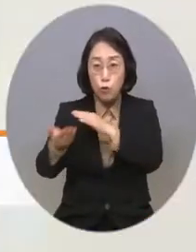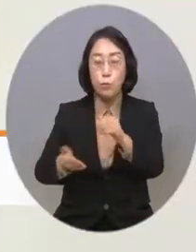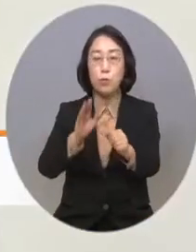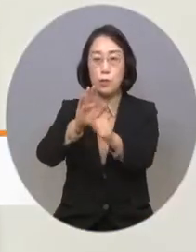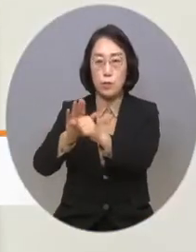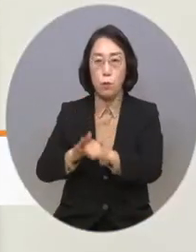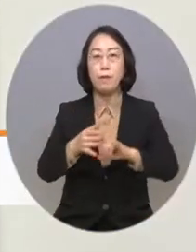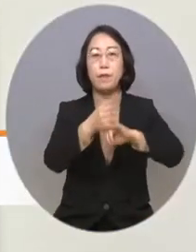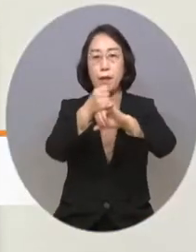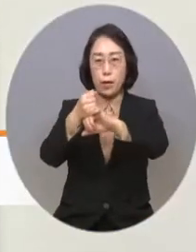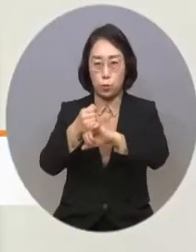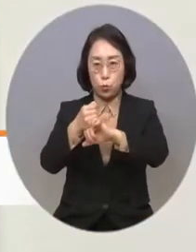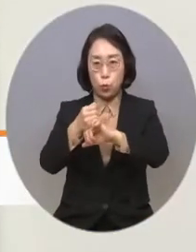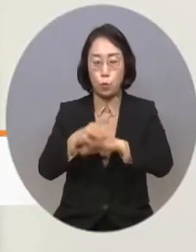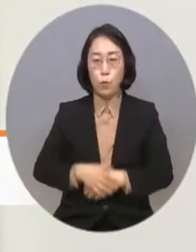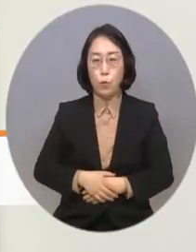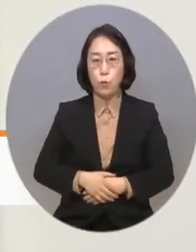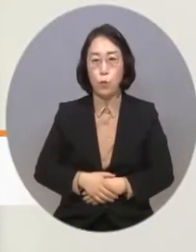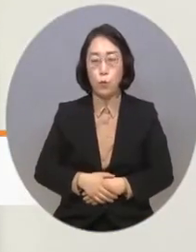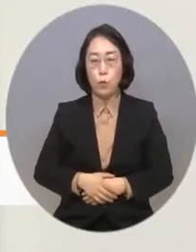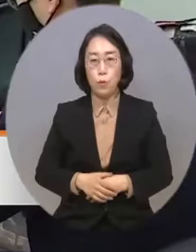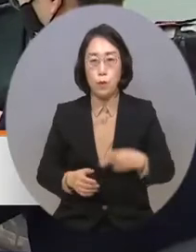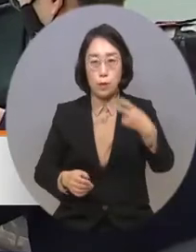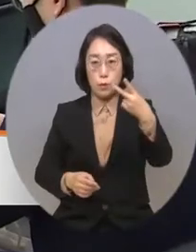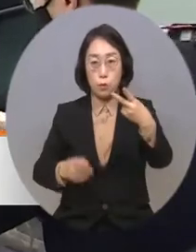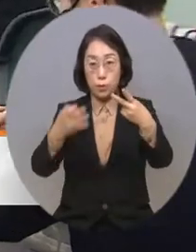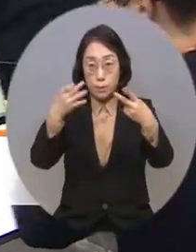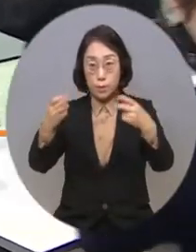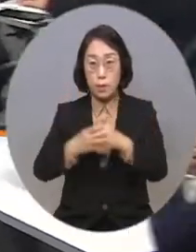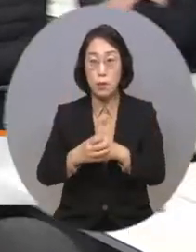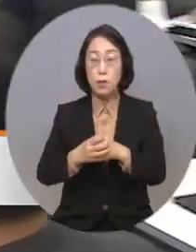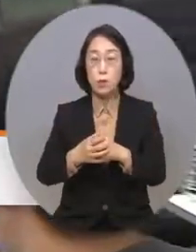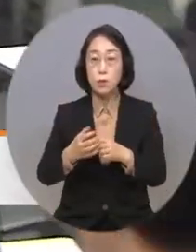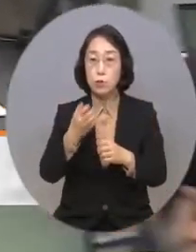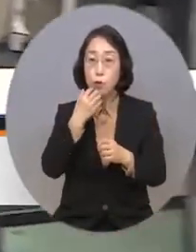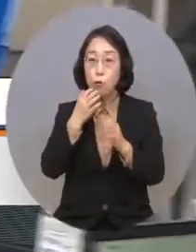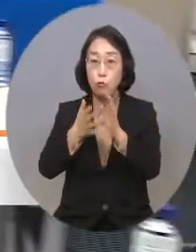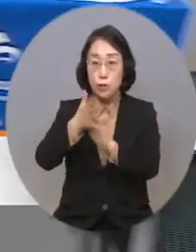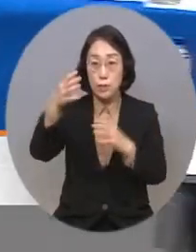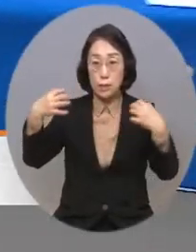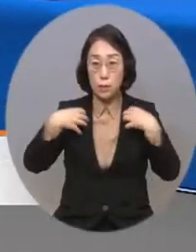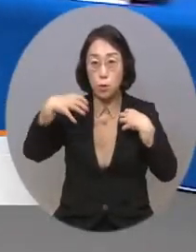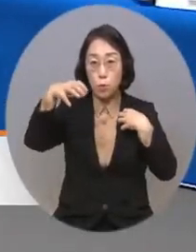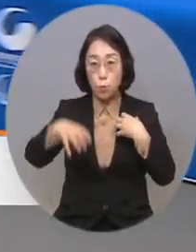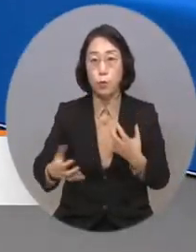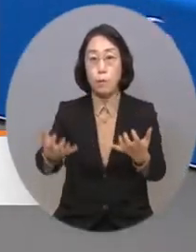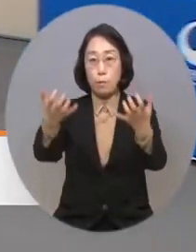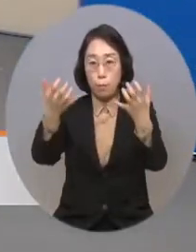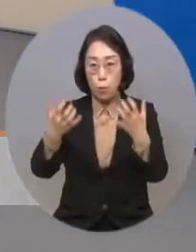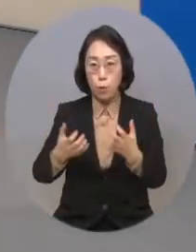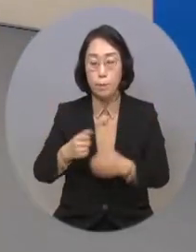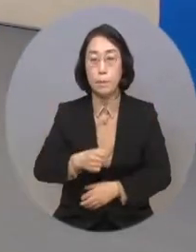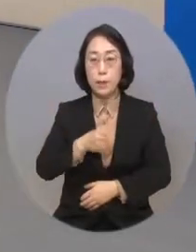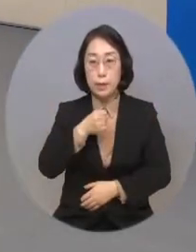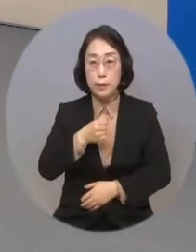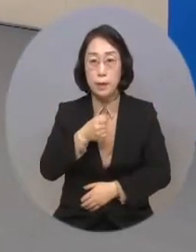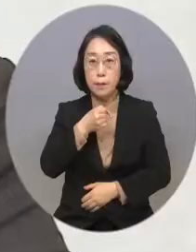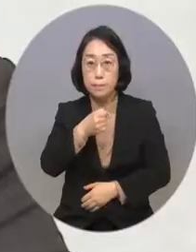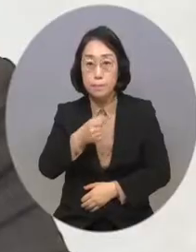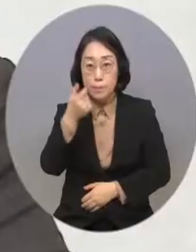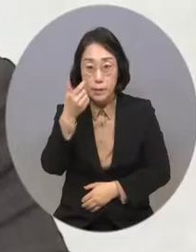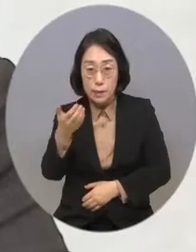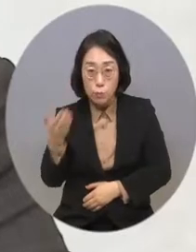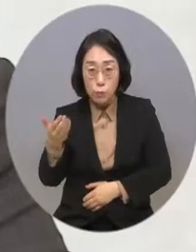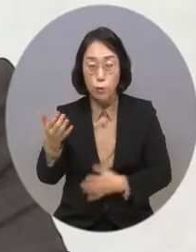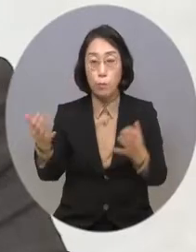약속했습니다. 지난 14일 대한장애인체육회는 서울시청 시민청에서 열린 베이징 동계패럴림픽 기자간담회에서 대회